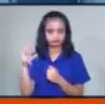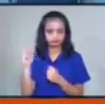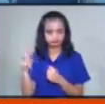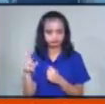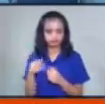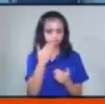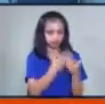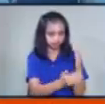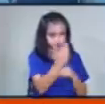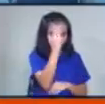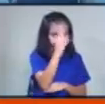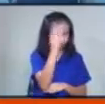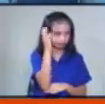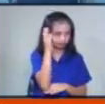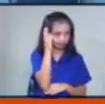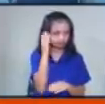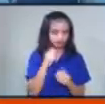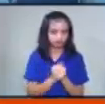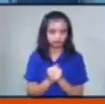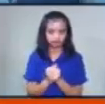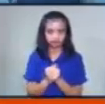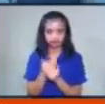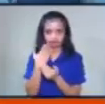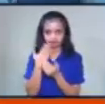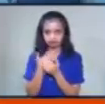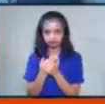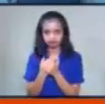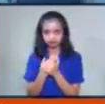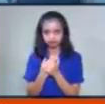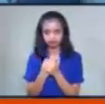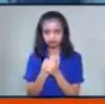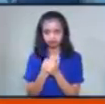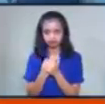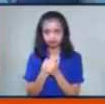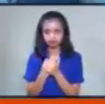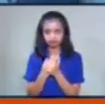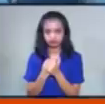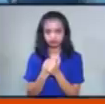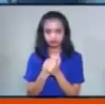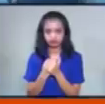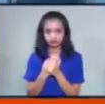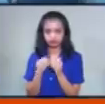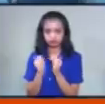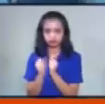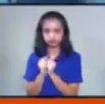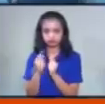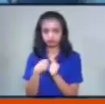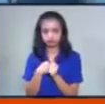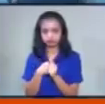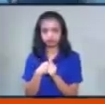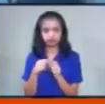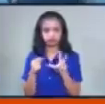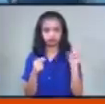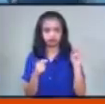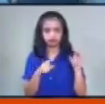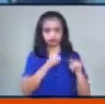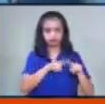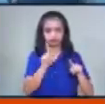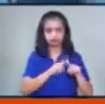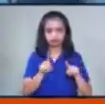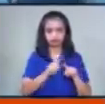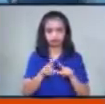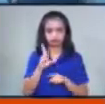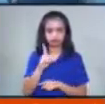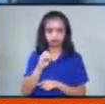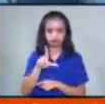Okay, sir. Okay. Magandang tanghali po, Mr. Castillo. Okay. Nagdole na po kasi yung kasamahan ko doon, sir, kaso walang nangyari. Hindi, sir. Iba yun. Yung